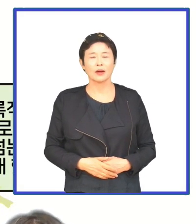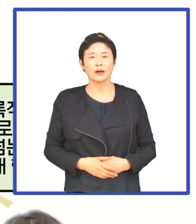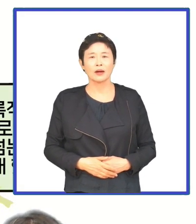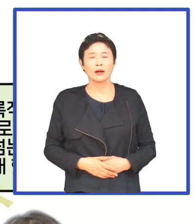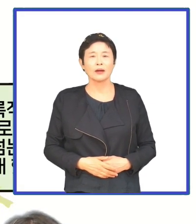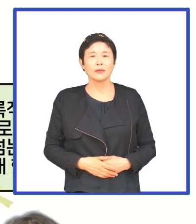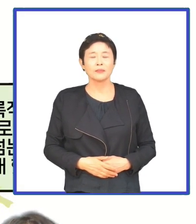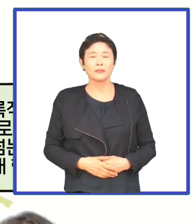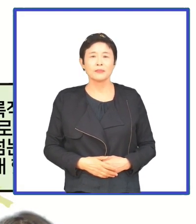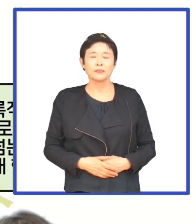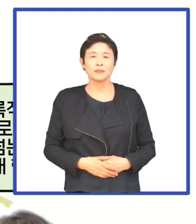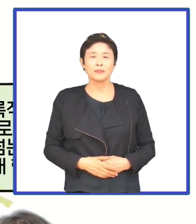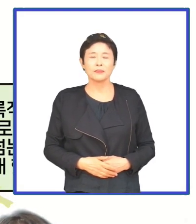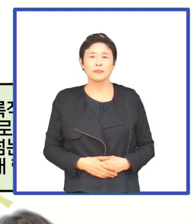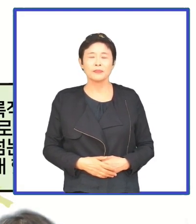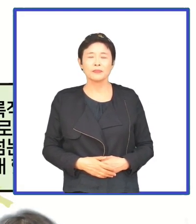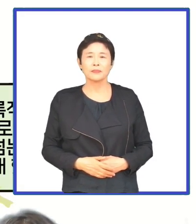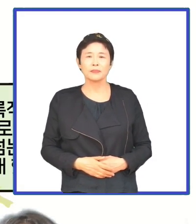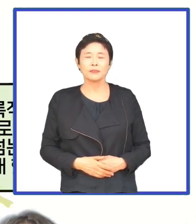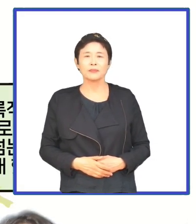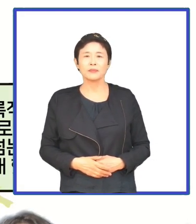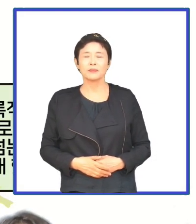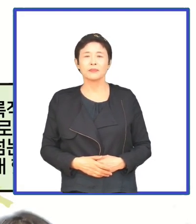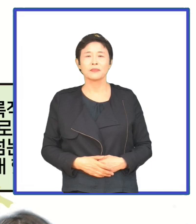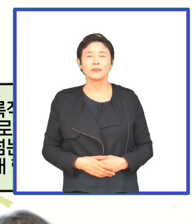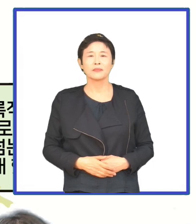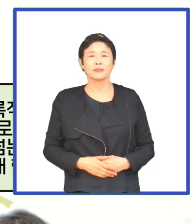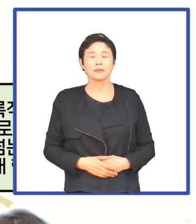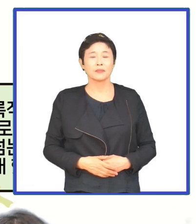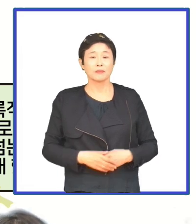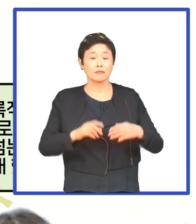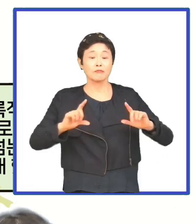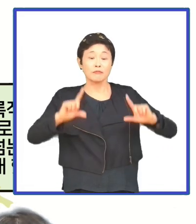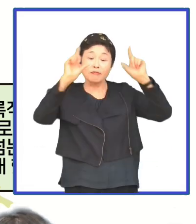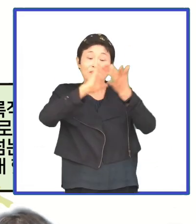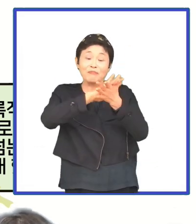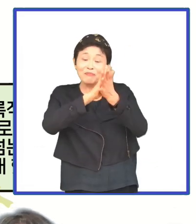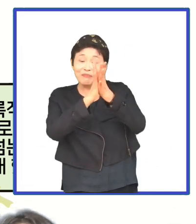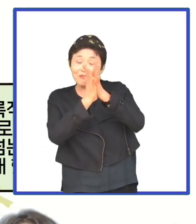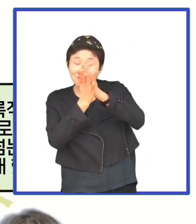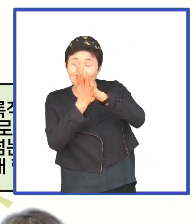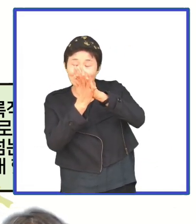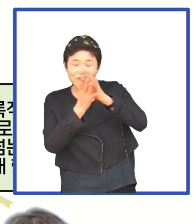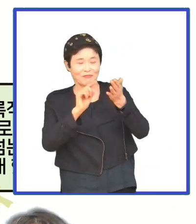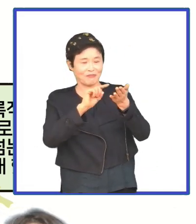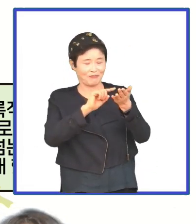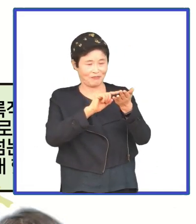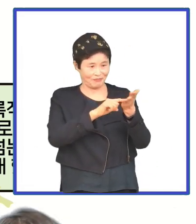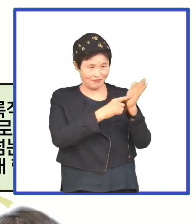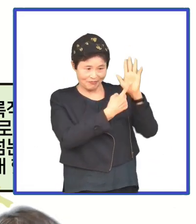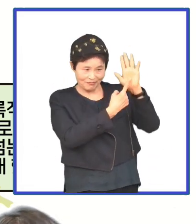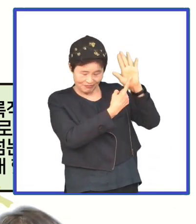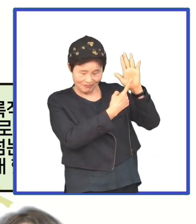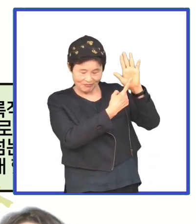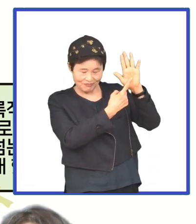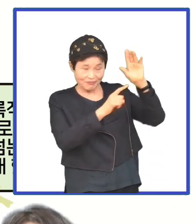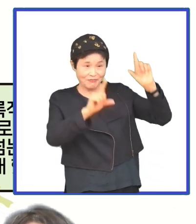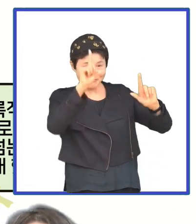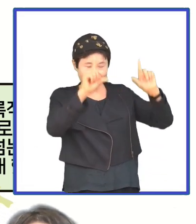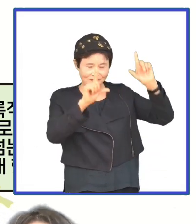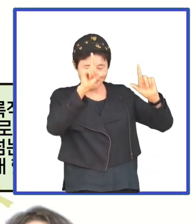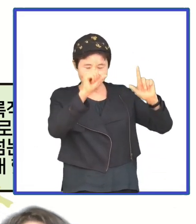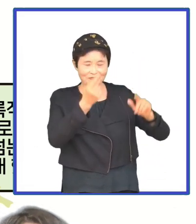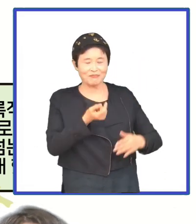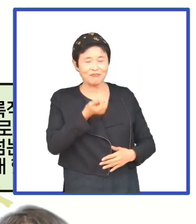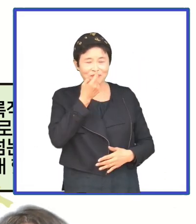친구들 앞서서 수정 선생님과 함께 기후변화가 발생했을 때 나타나는 현상들에 대해서